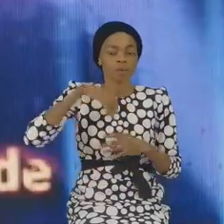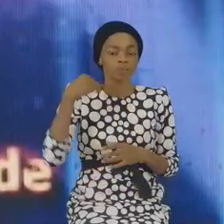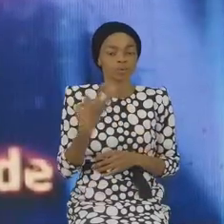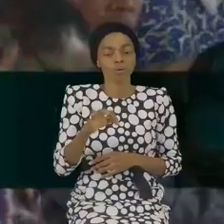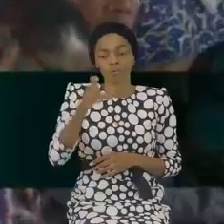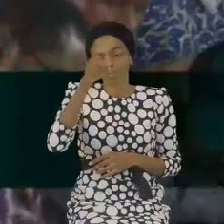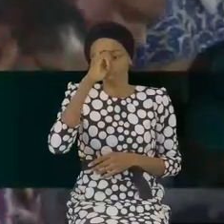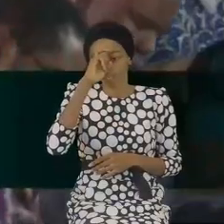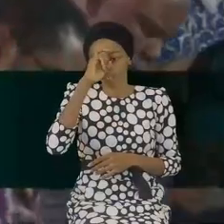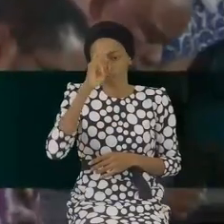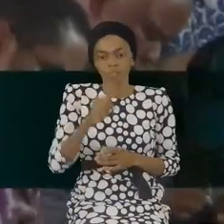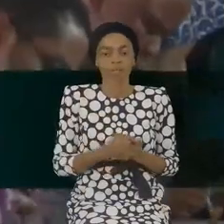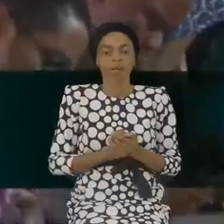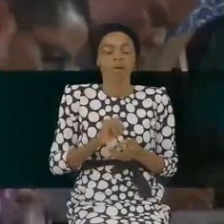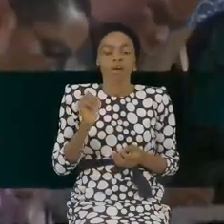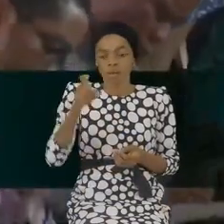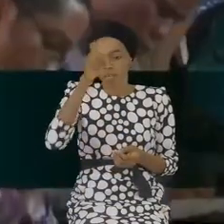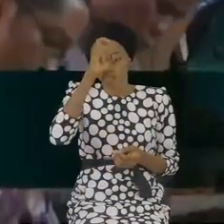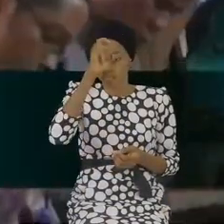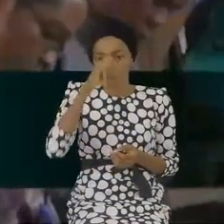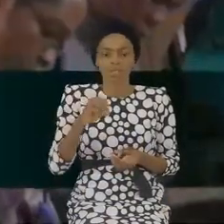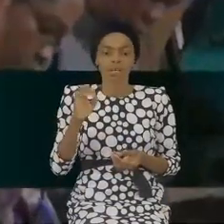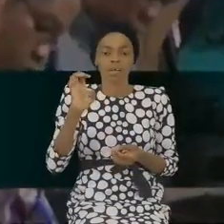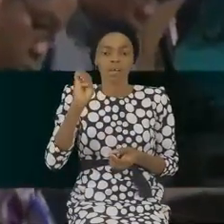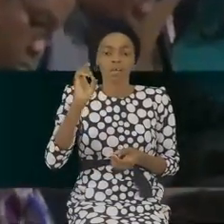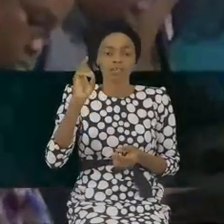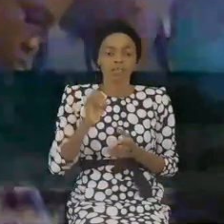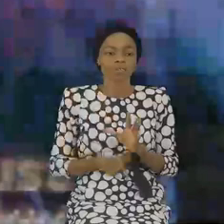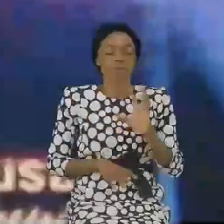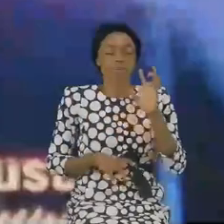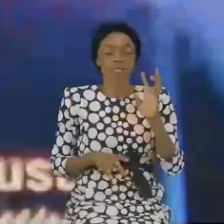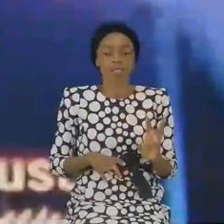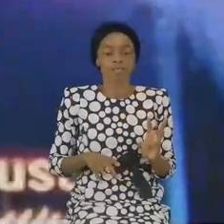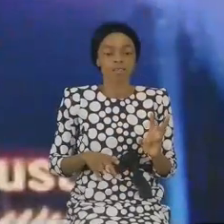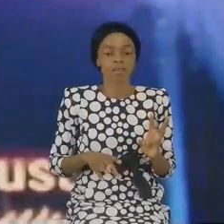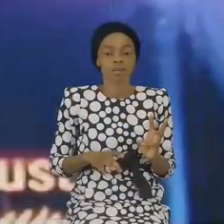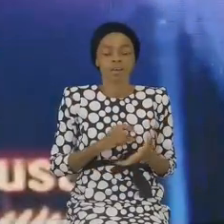Voyons Exode au chapitre 6, verset 13. Exode,